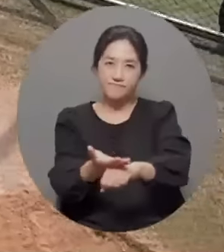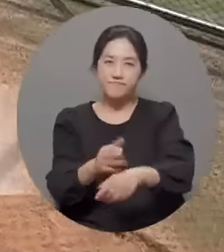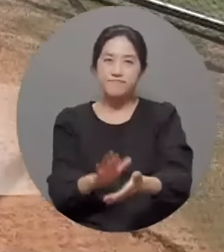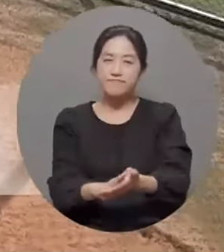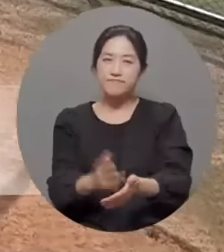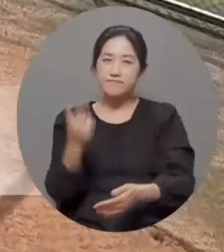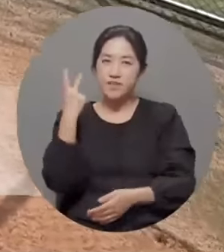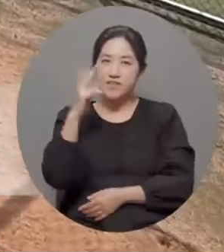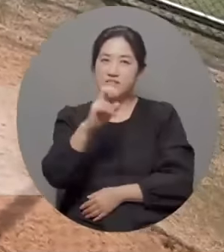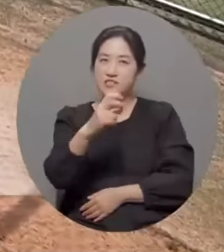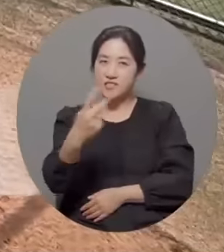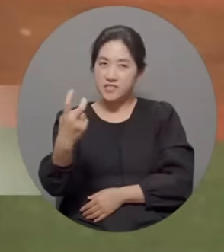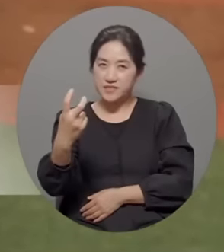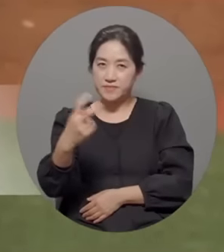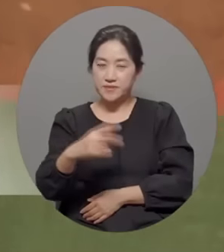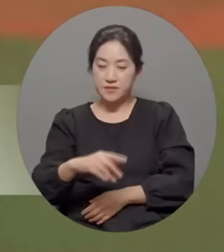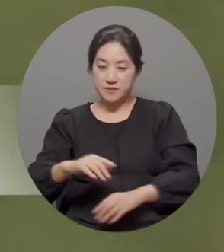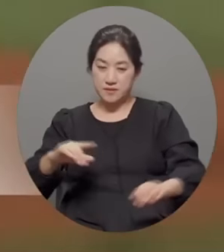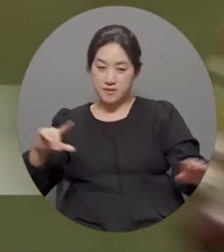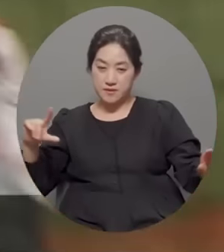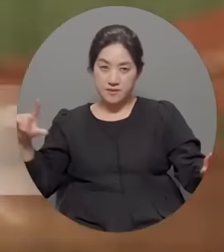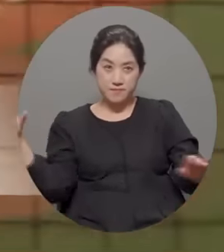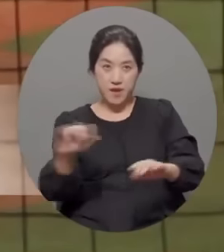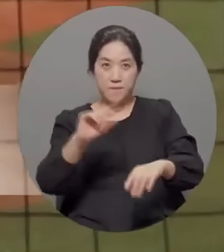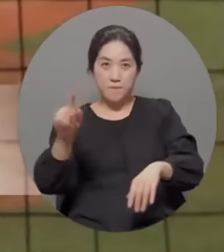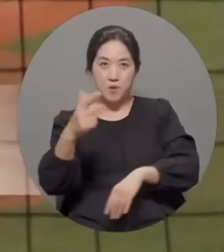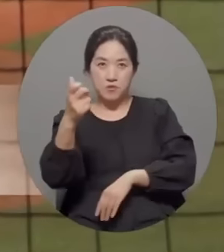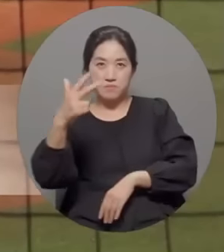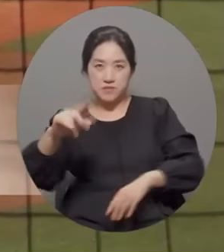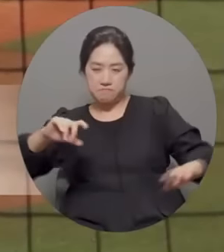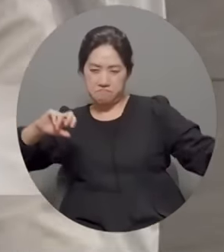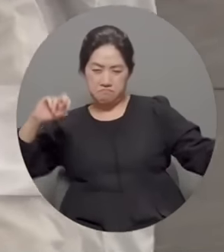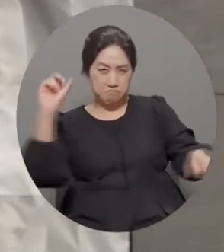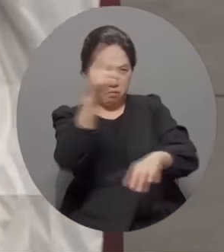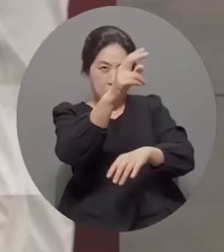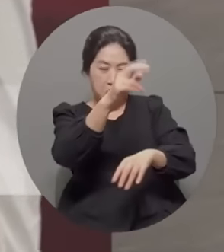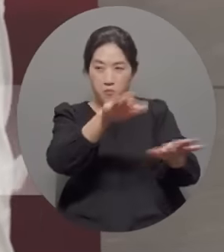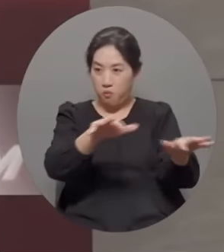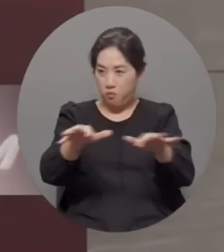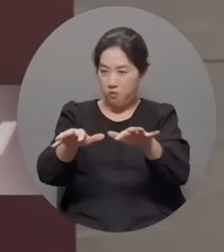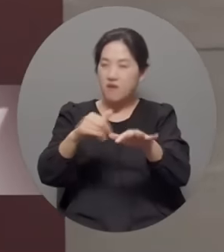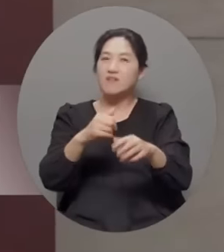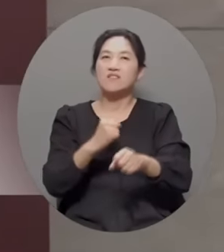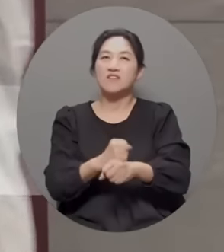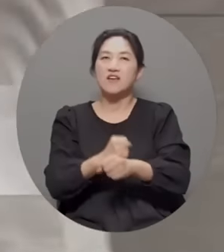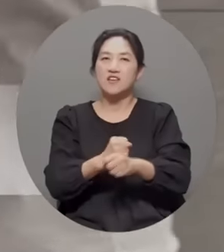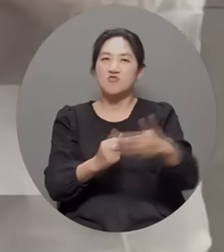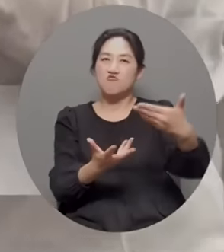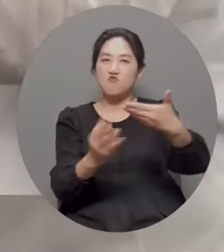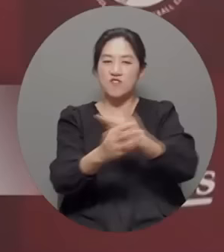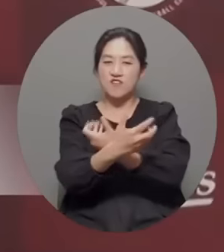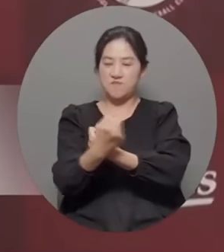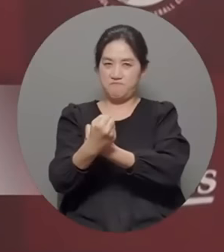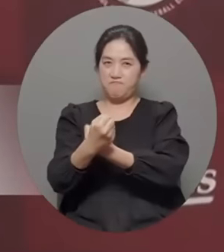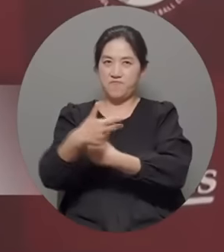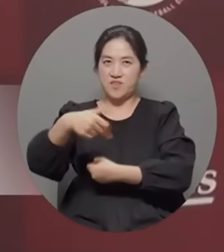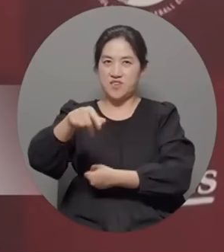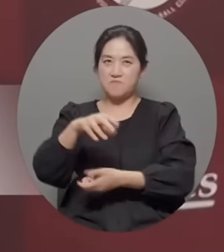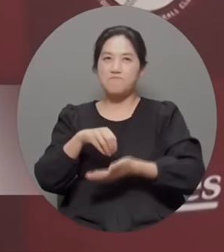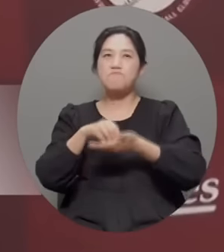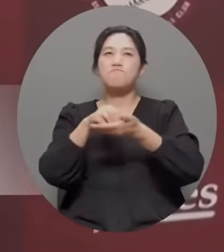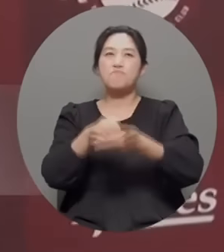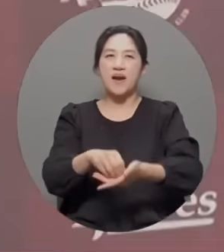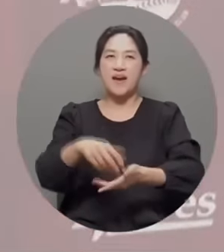지난 2020년 최고 구속 157km의 강속구로 화제를 모으며 9억 원의 계약금을 받고 키움에